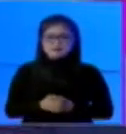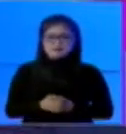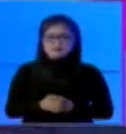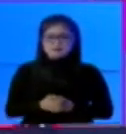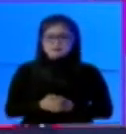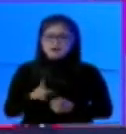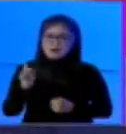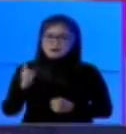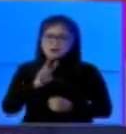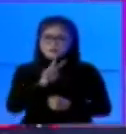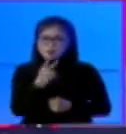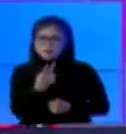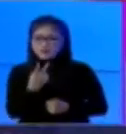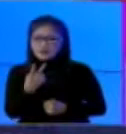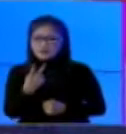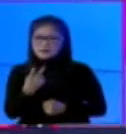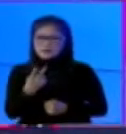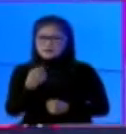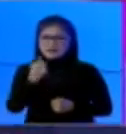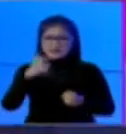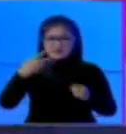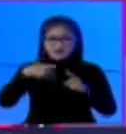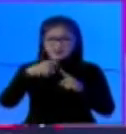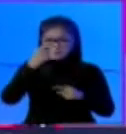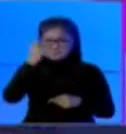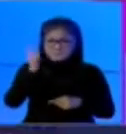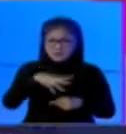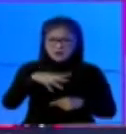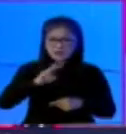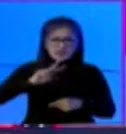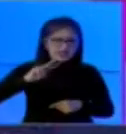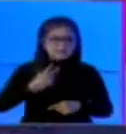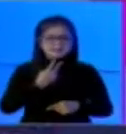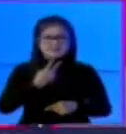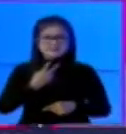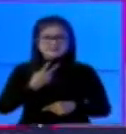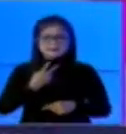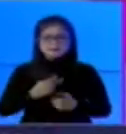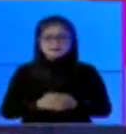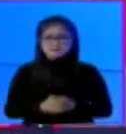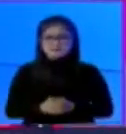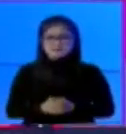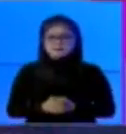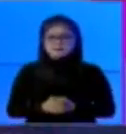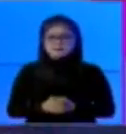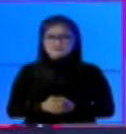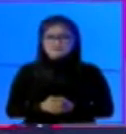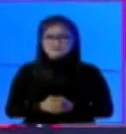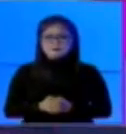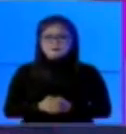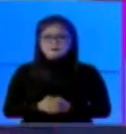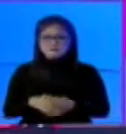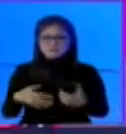terjadi perubahan rekening terkait dengan masalah pembayaran, sehingga kemudian atas pesan